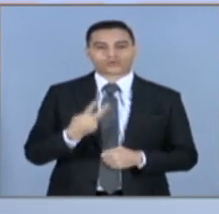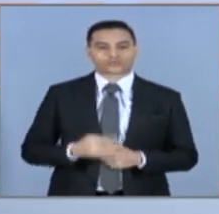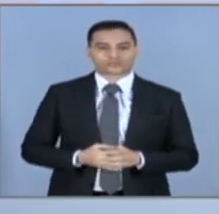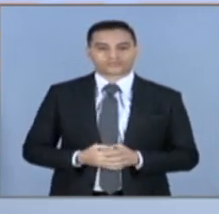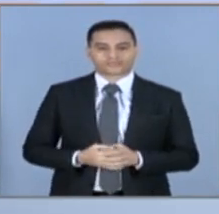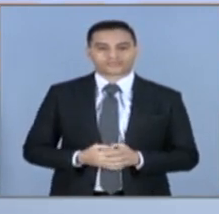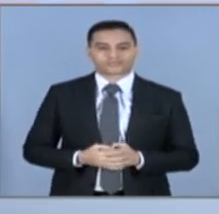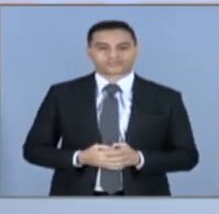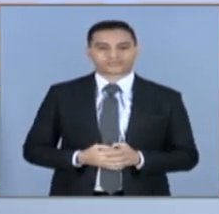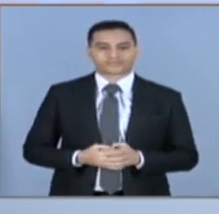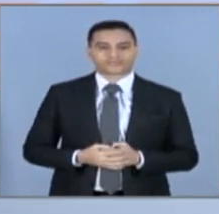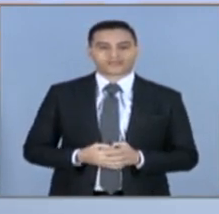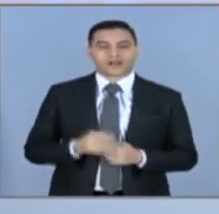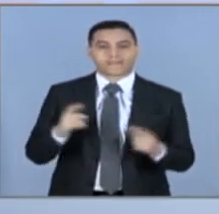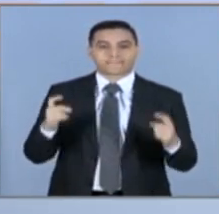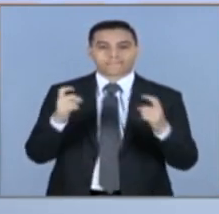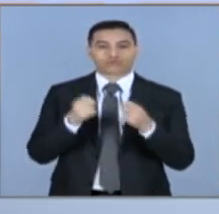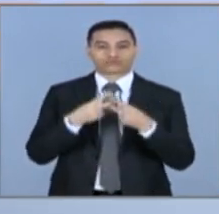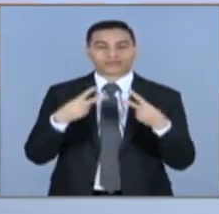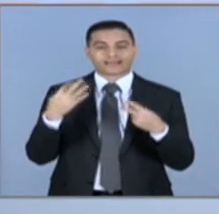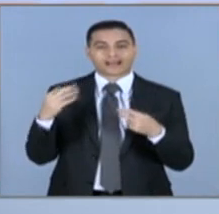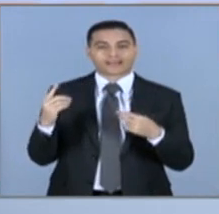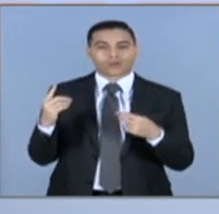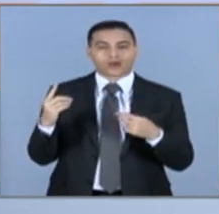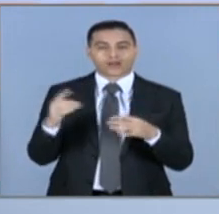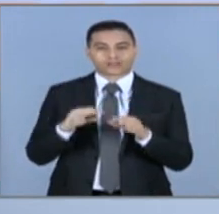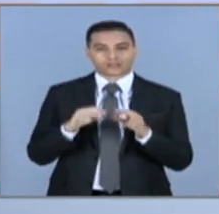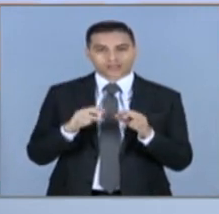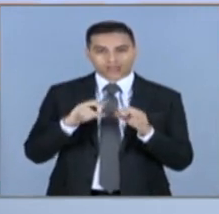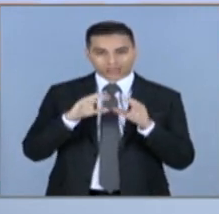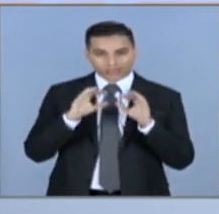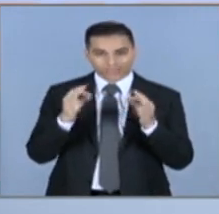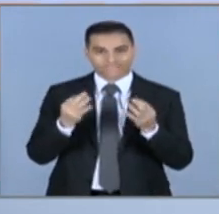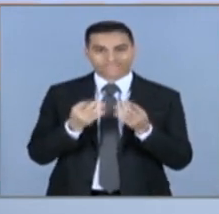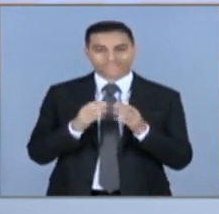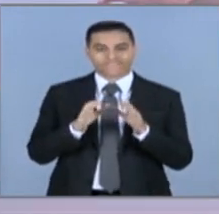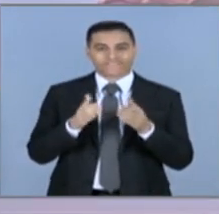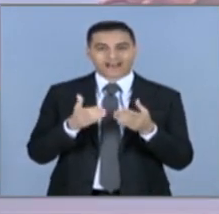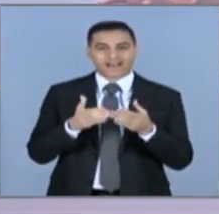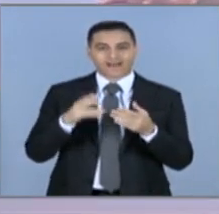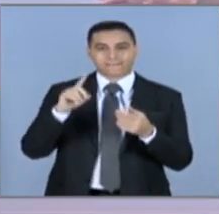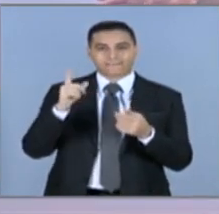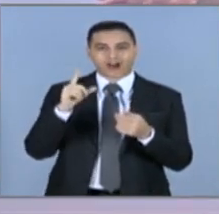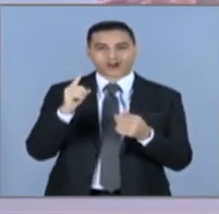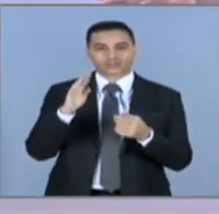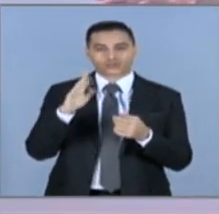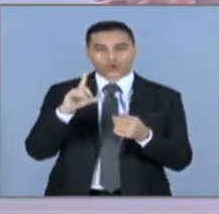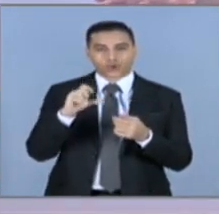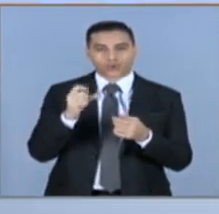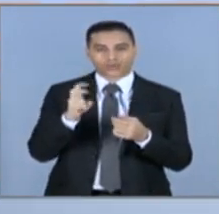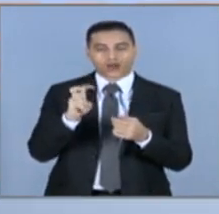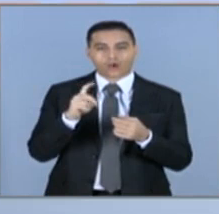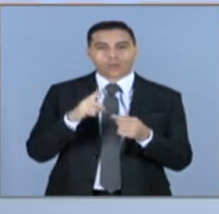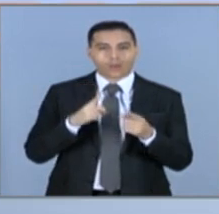2011-2012، الماتش انتهى 3-1 لبرشلونة، وهو اللي سجل هدف